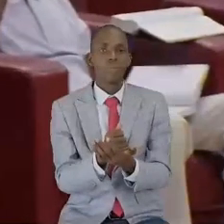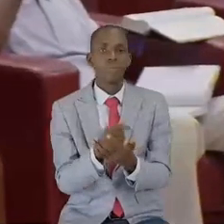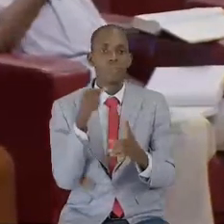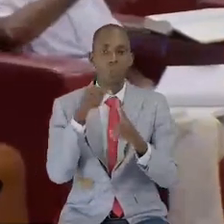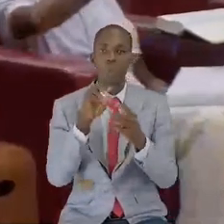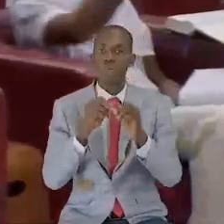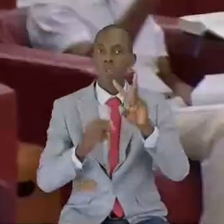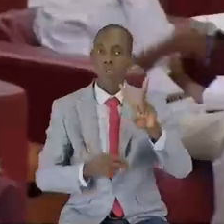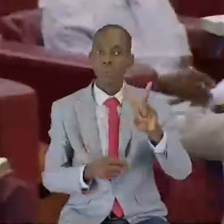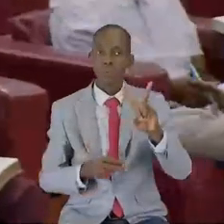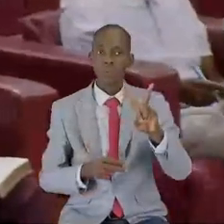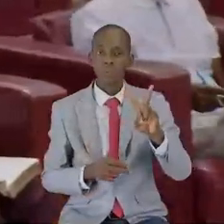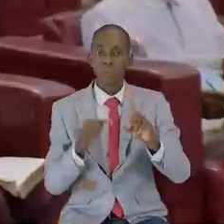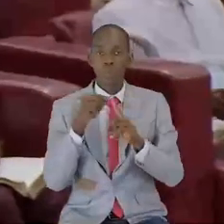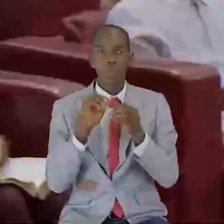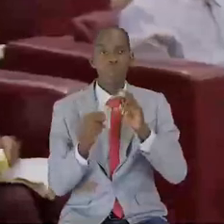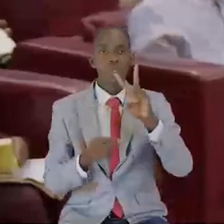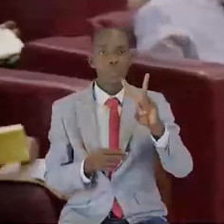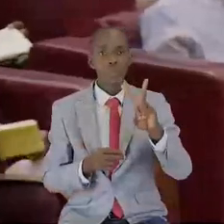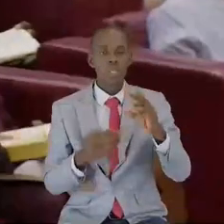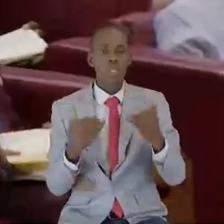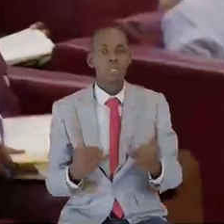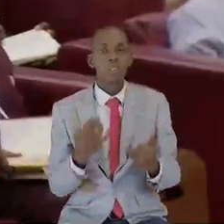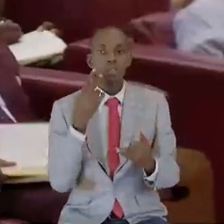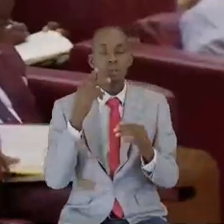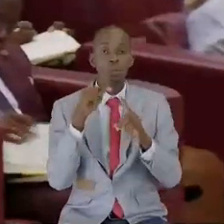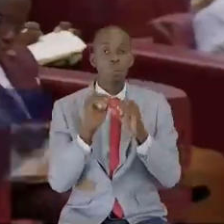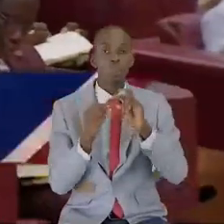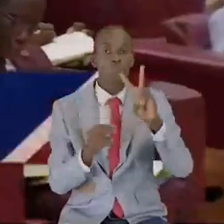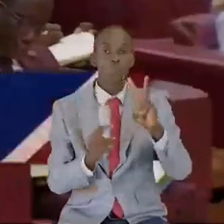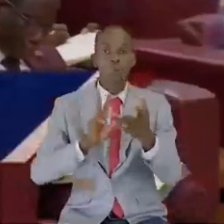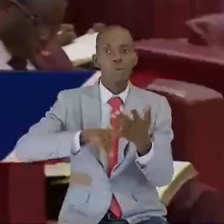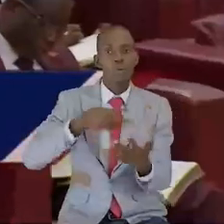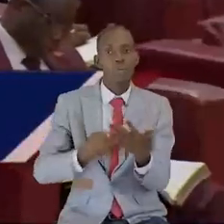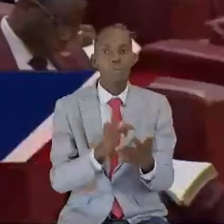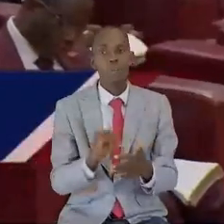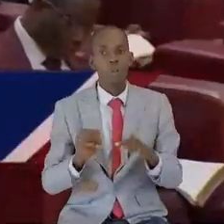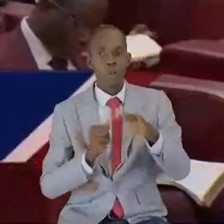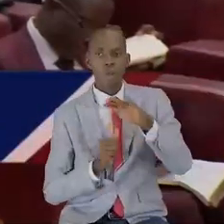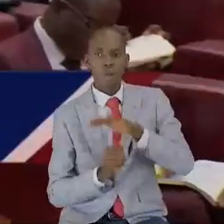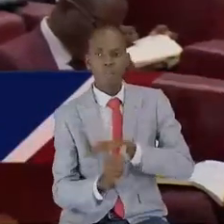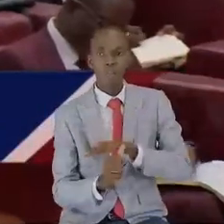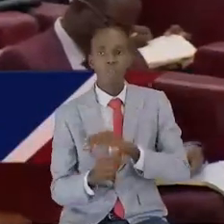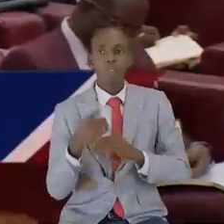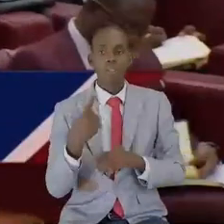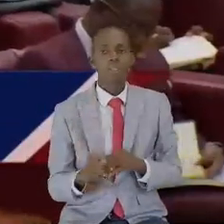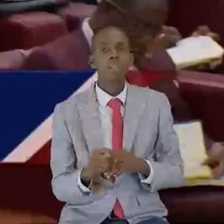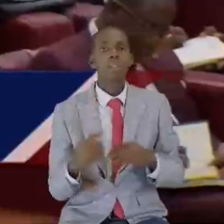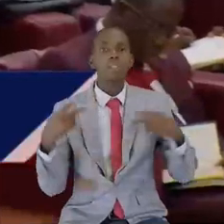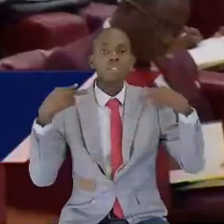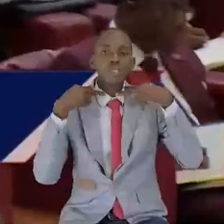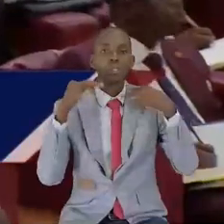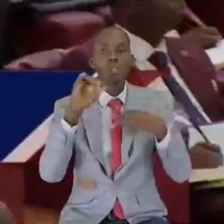Deuxième point maintenant. Deuxième point, nous considérons tomber sous le joug de